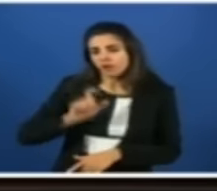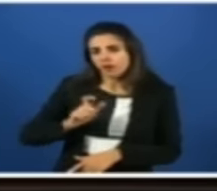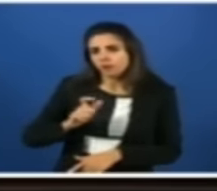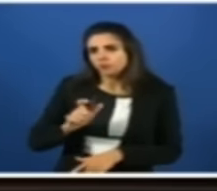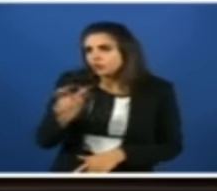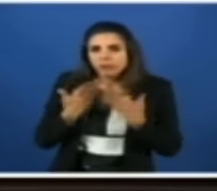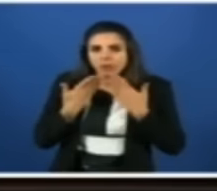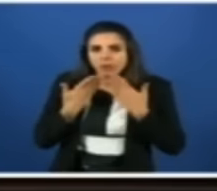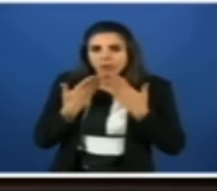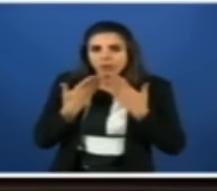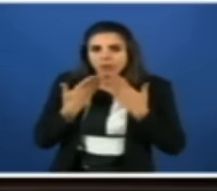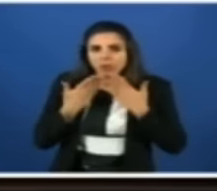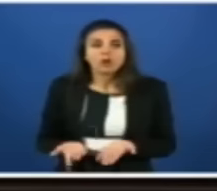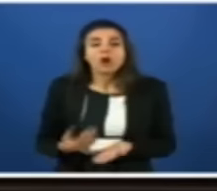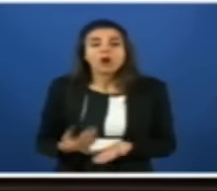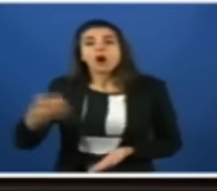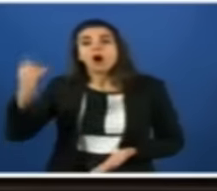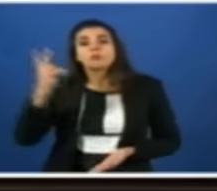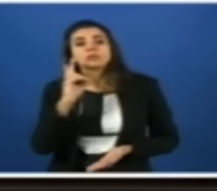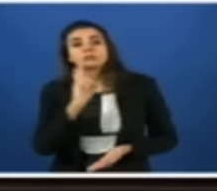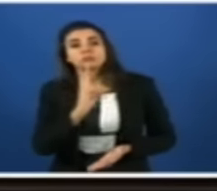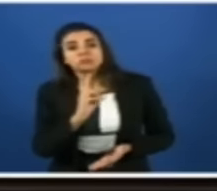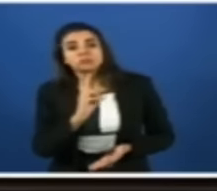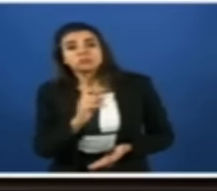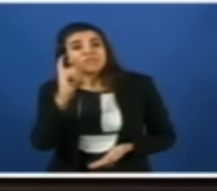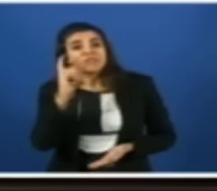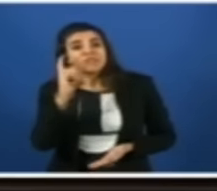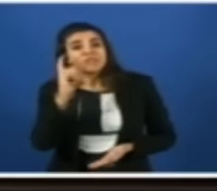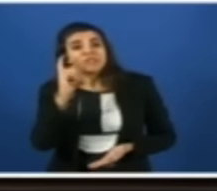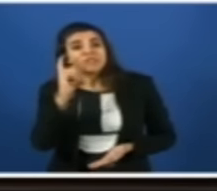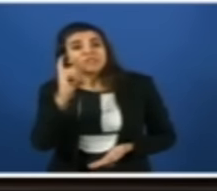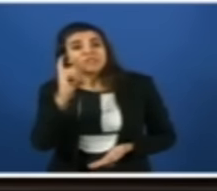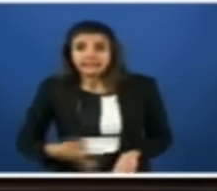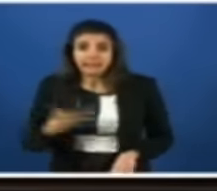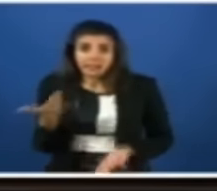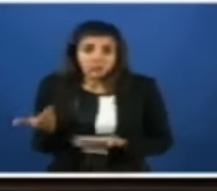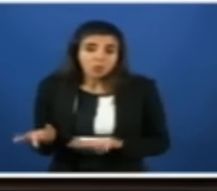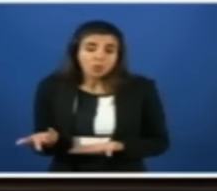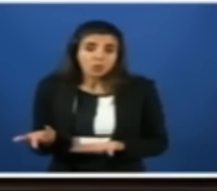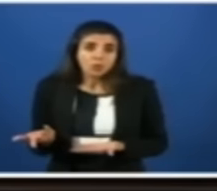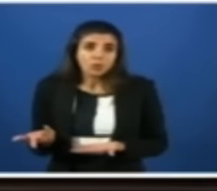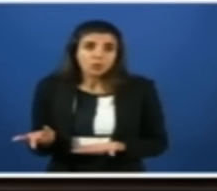Gerekçe yok. AK Parti gündeme getirdi diye.